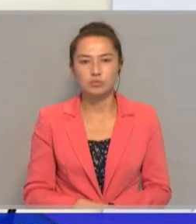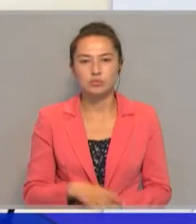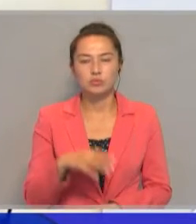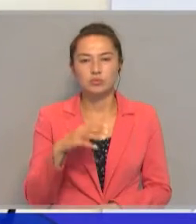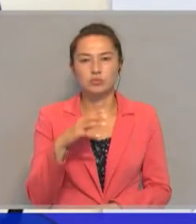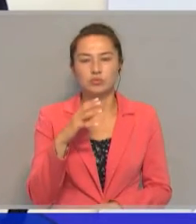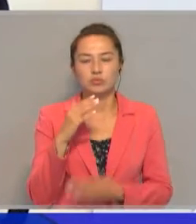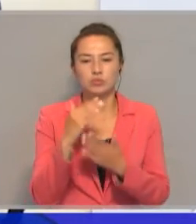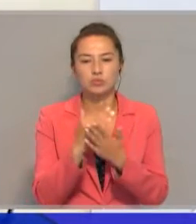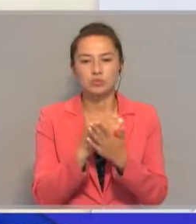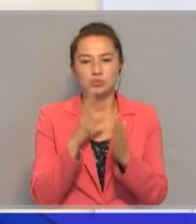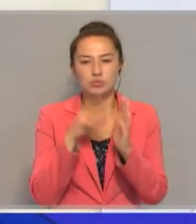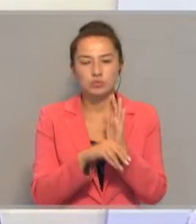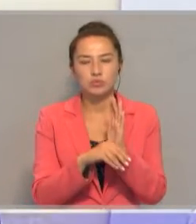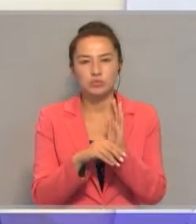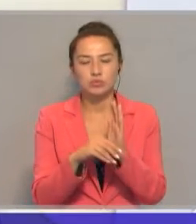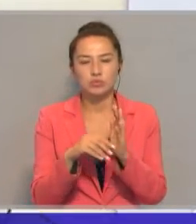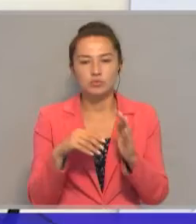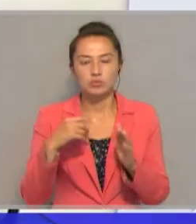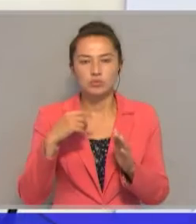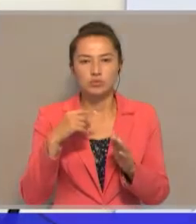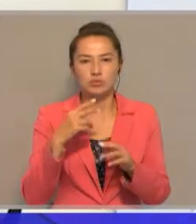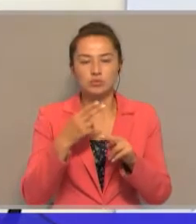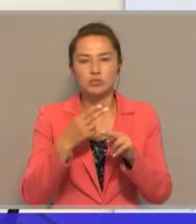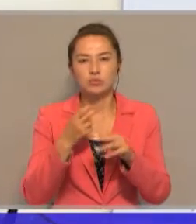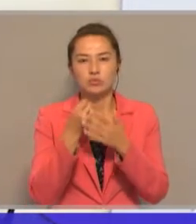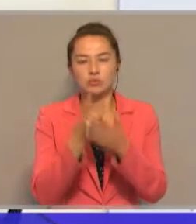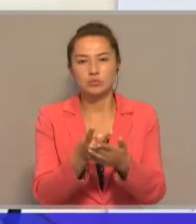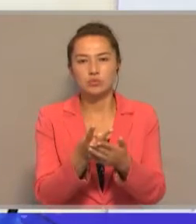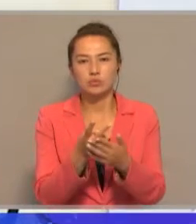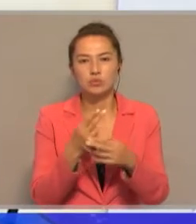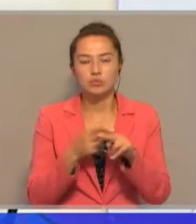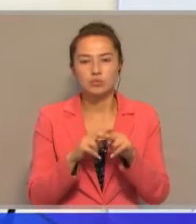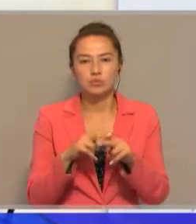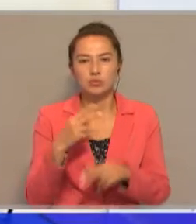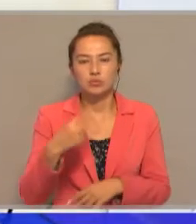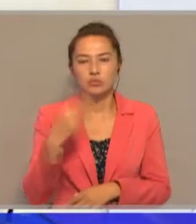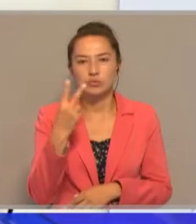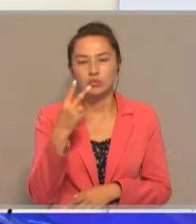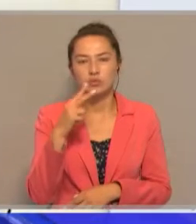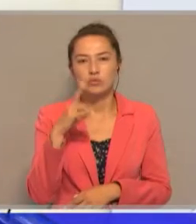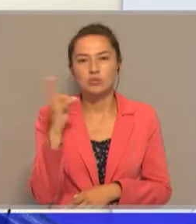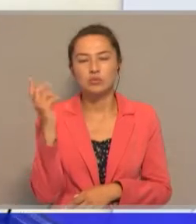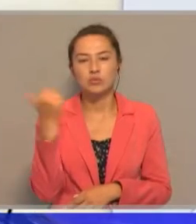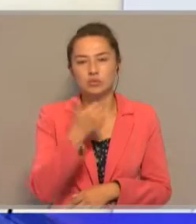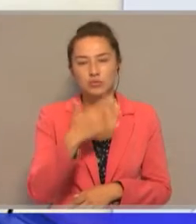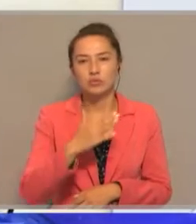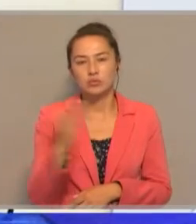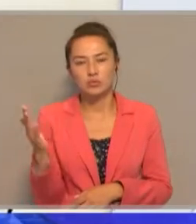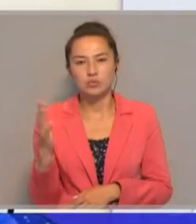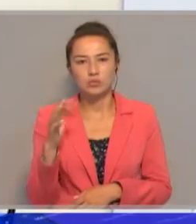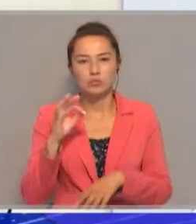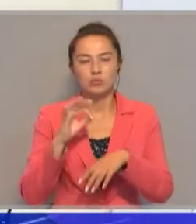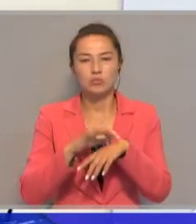до 90%, да, Бахарович? Они находятся в инфекционном сценарии в ГИЦе. Әсіресе 22 аптадан кейін әйел ағзасына көп жүк